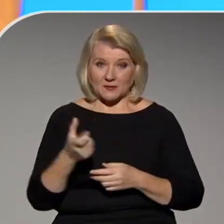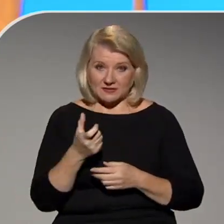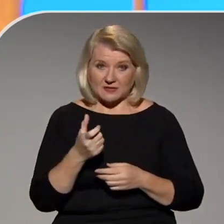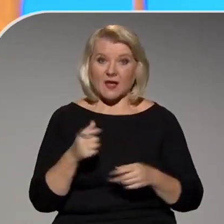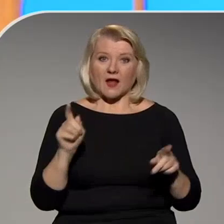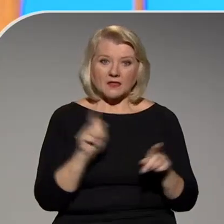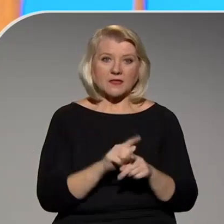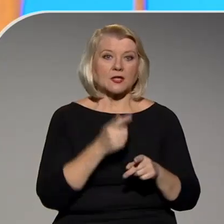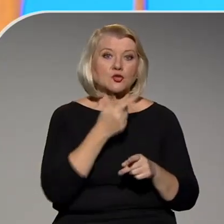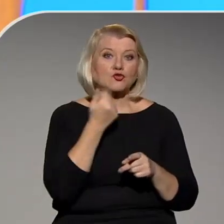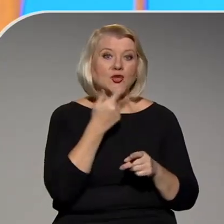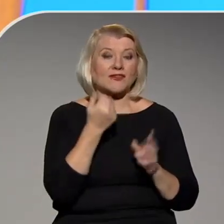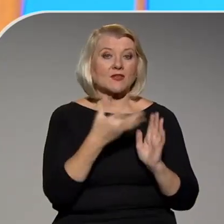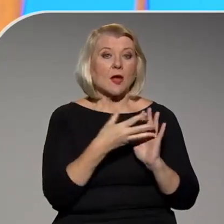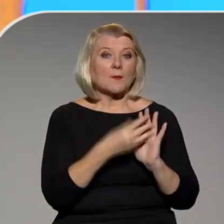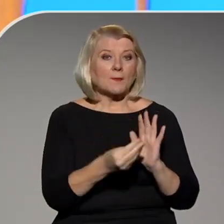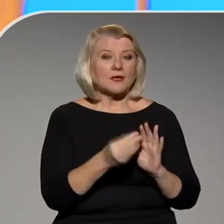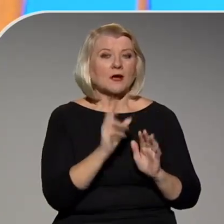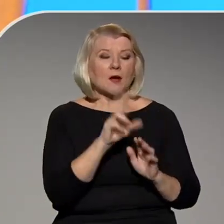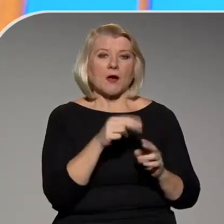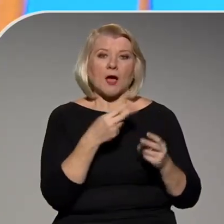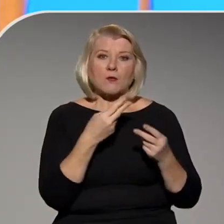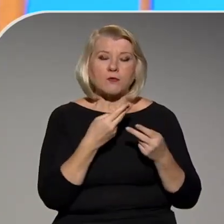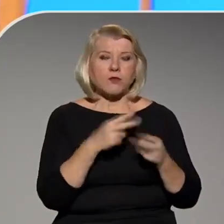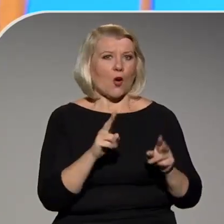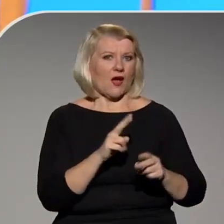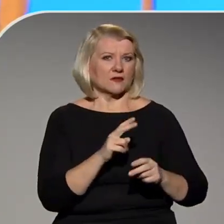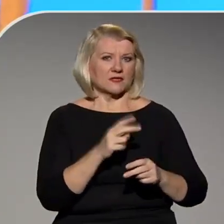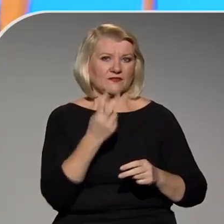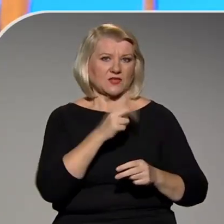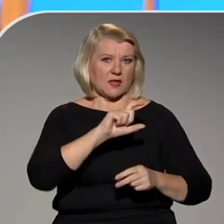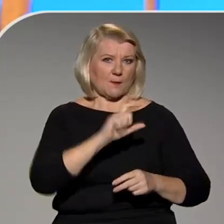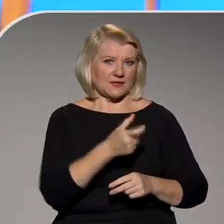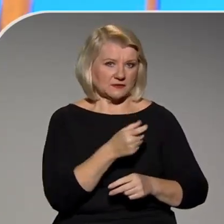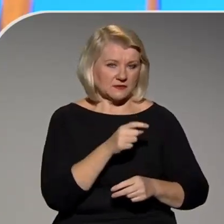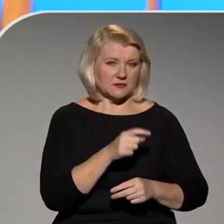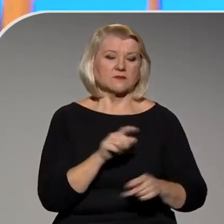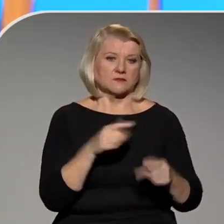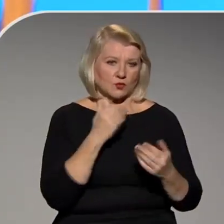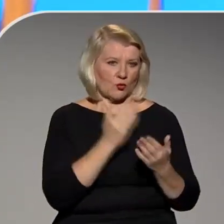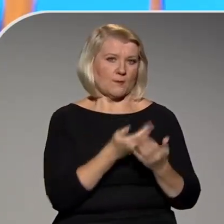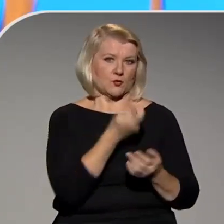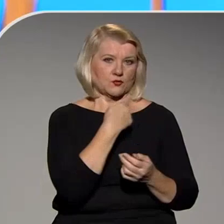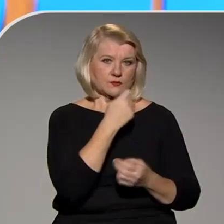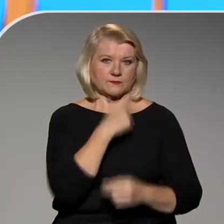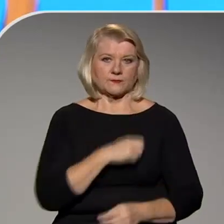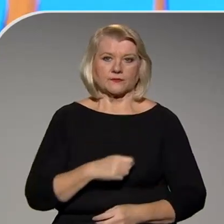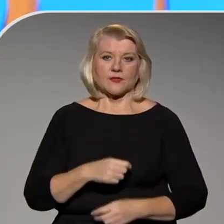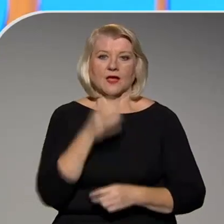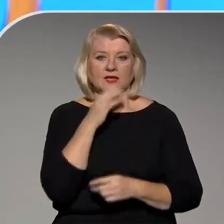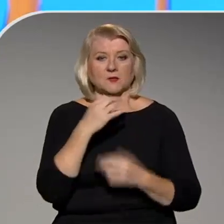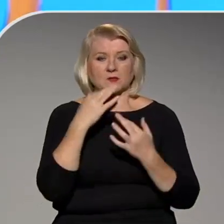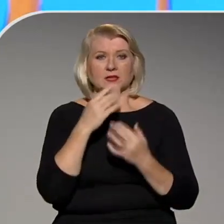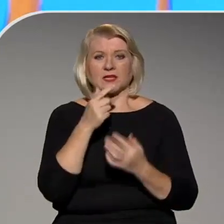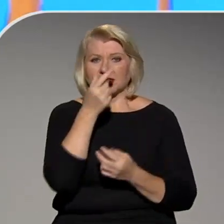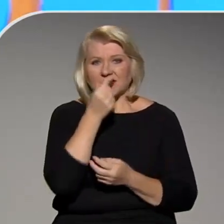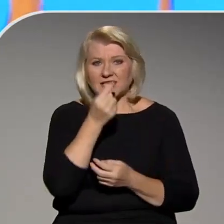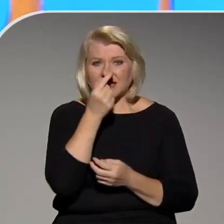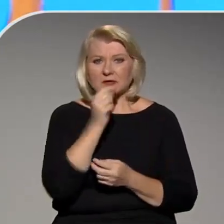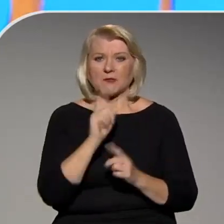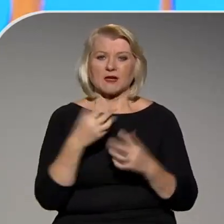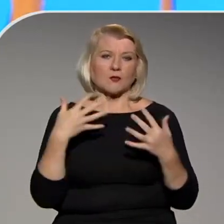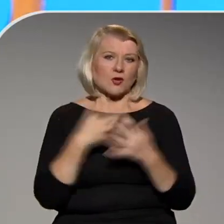například červená paprika je bohatým zdrojem vitamínu C. Pochopitelně, když už mám rýmečku nebo něco podobného,